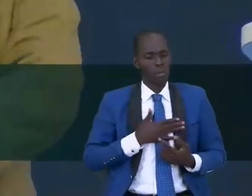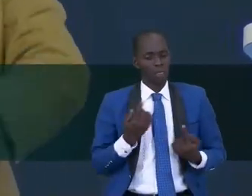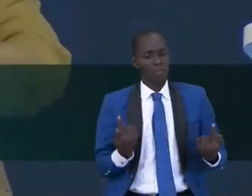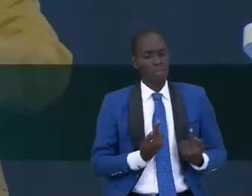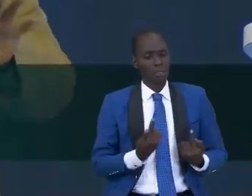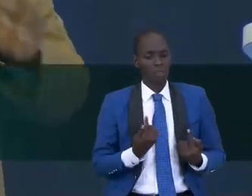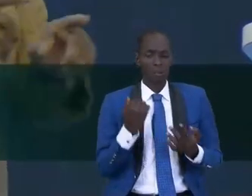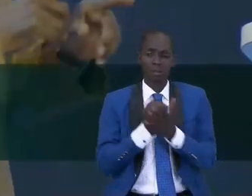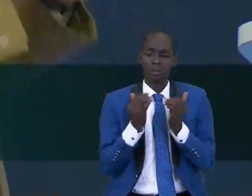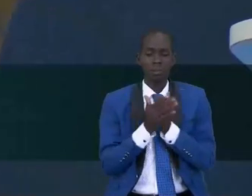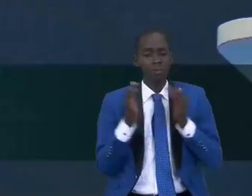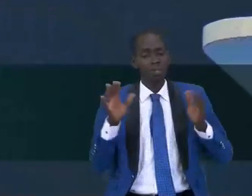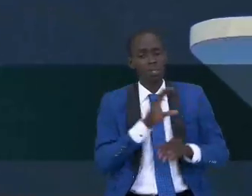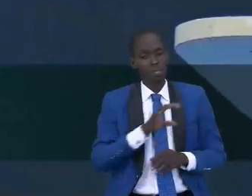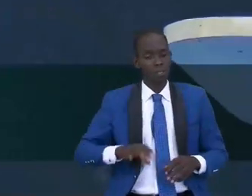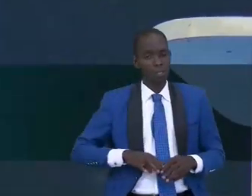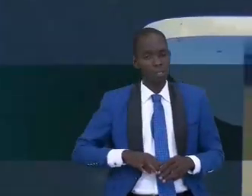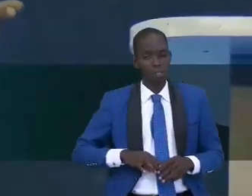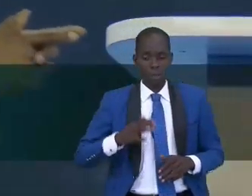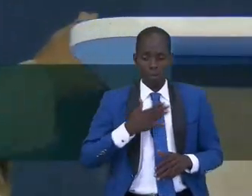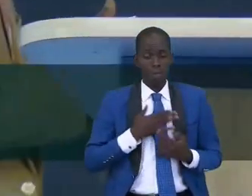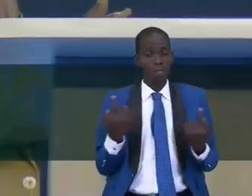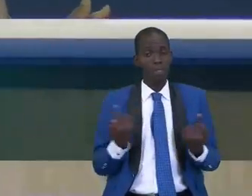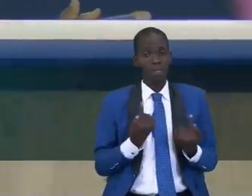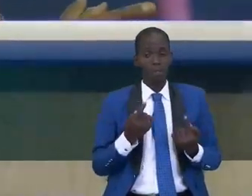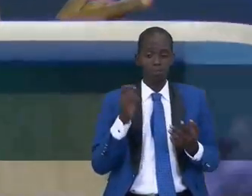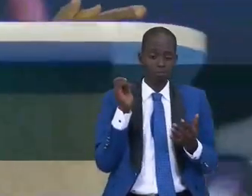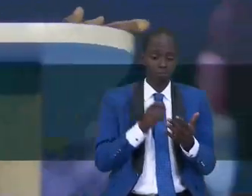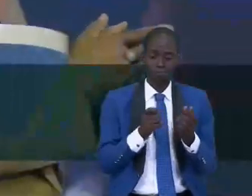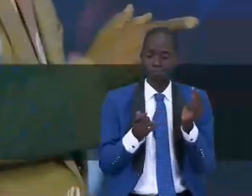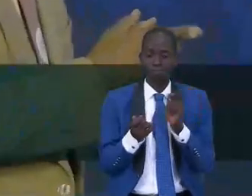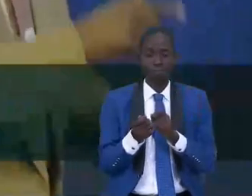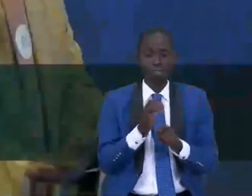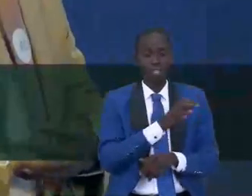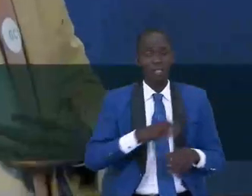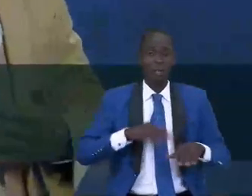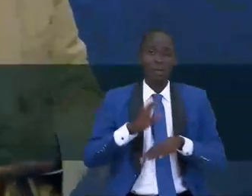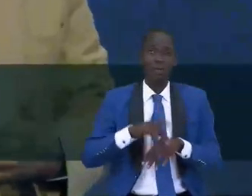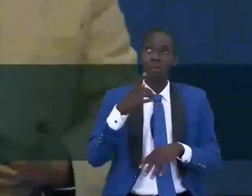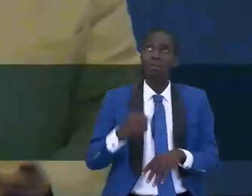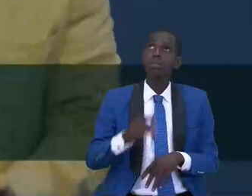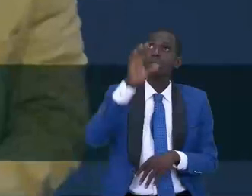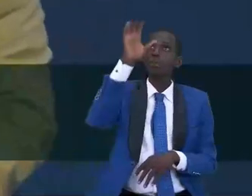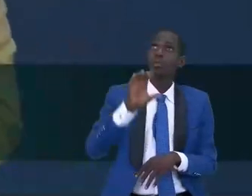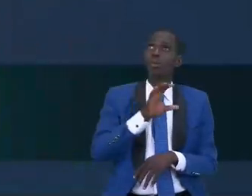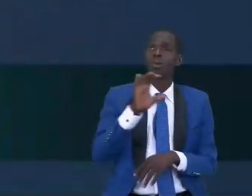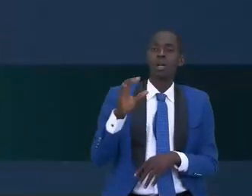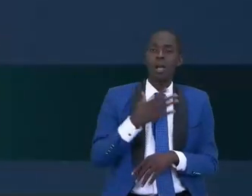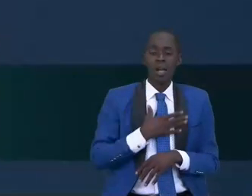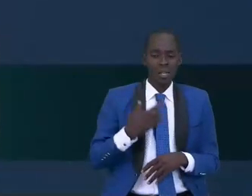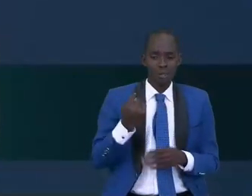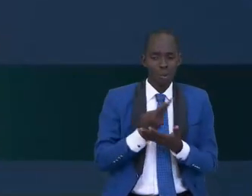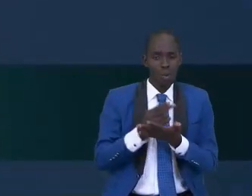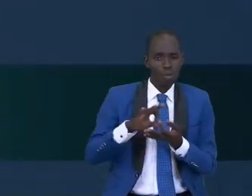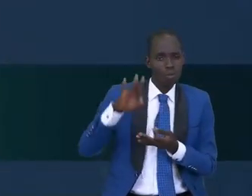Christ. Mes péchés l'ont cloué à la croix. Et le Saint-Esprit